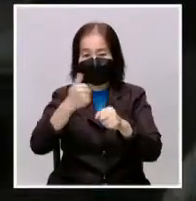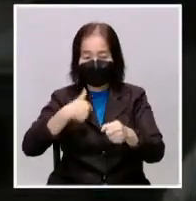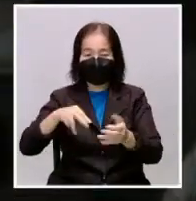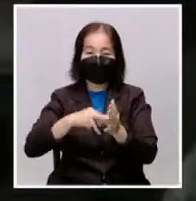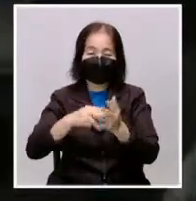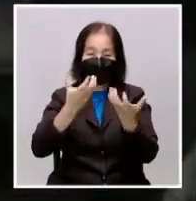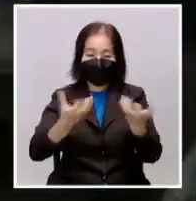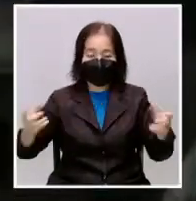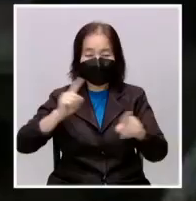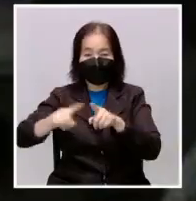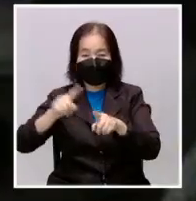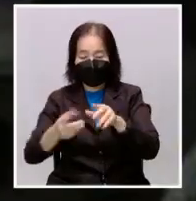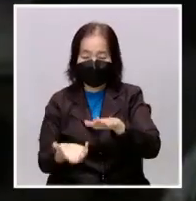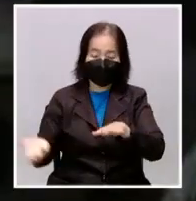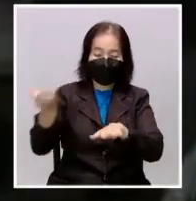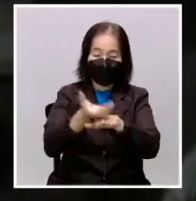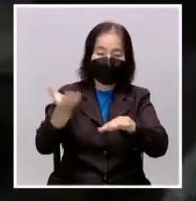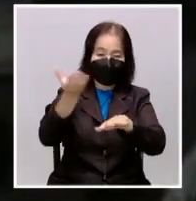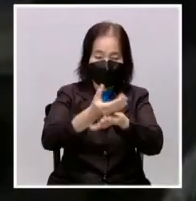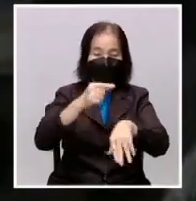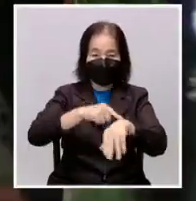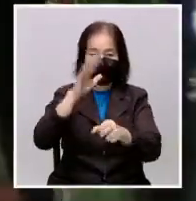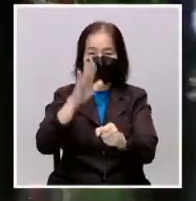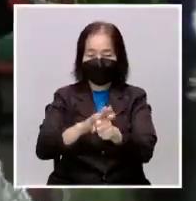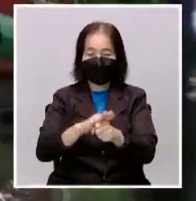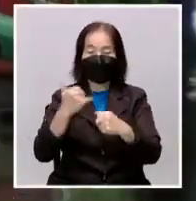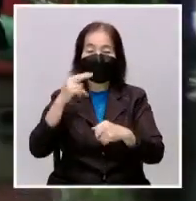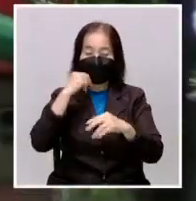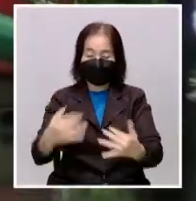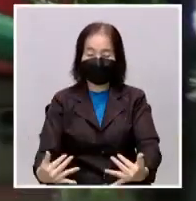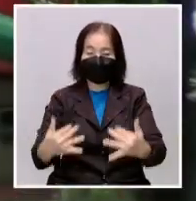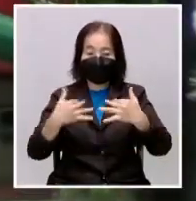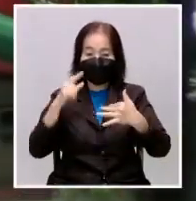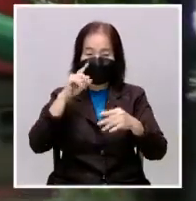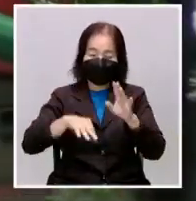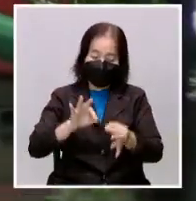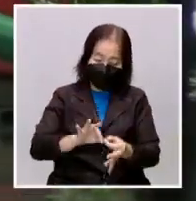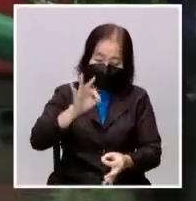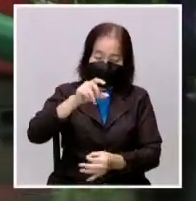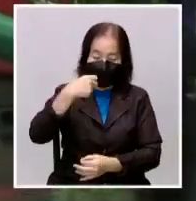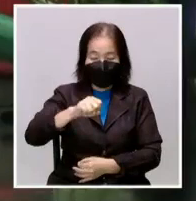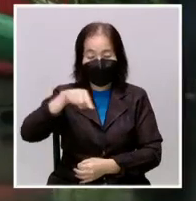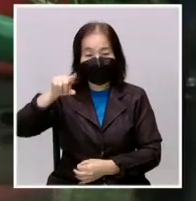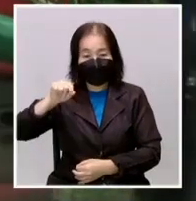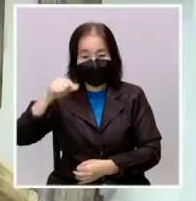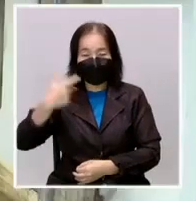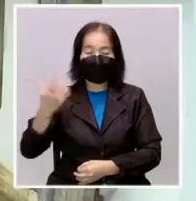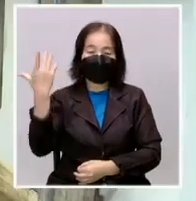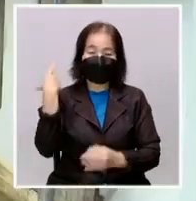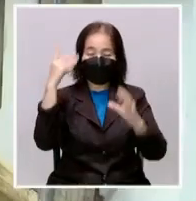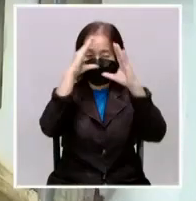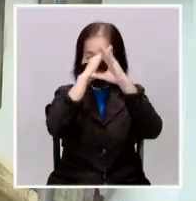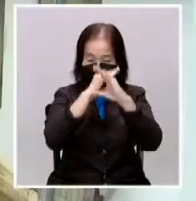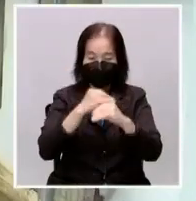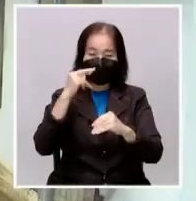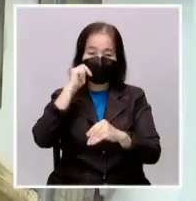ก็บข้าวของยกหนุนขึ้นที่สูงได้ทันโดยน้ำจะเข้าท่วมประมาณ 10-20 เซนติเมตรและมาช่วงกลางดึกค่ะทางเทศ